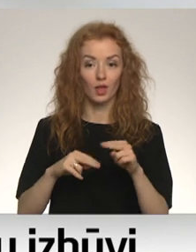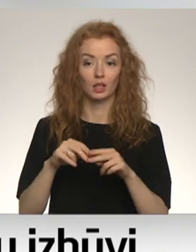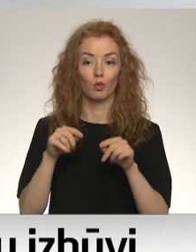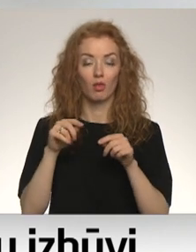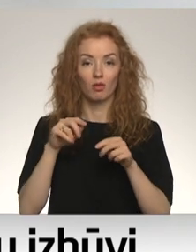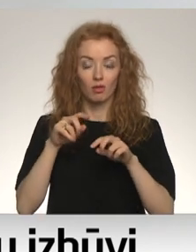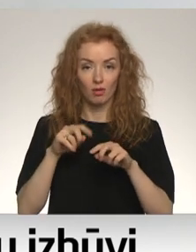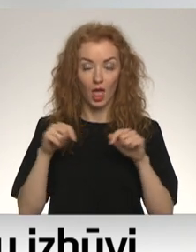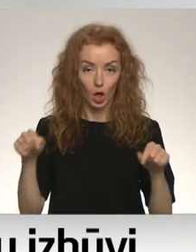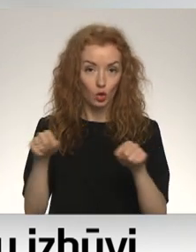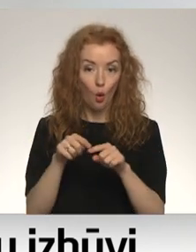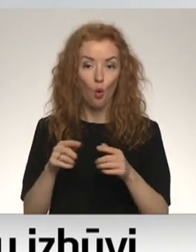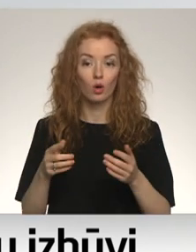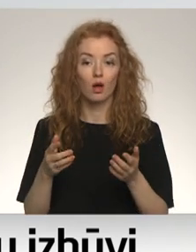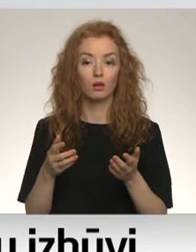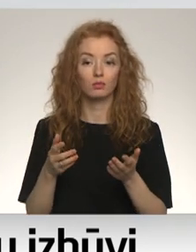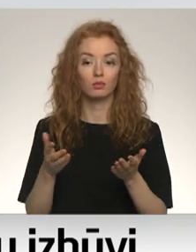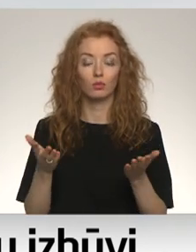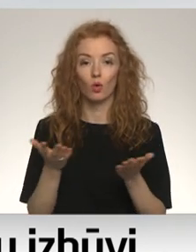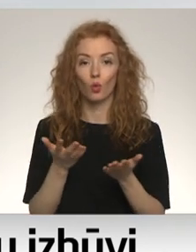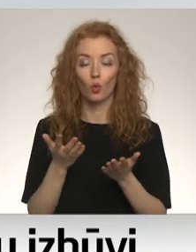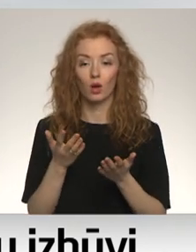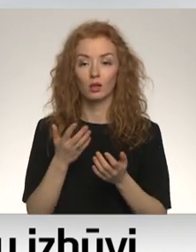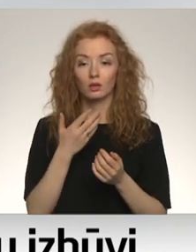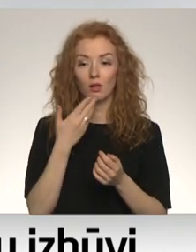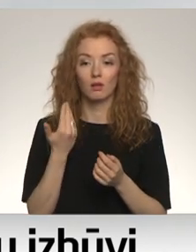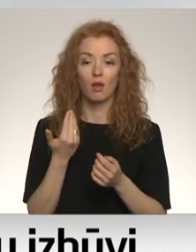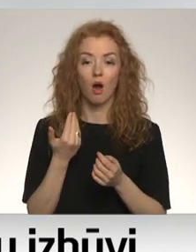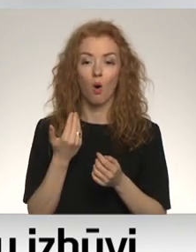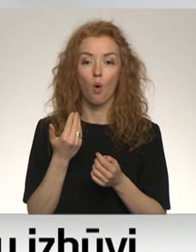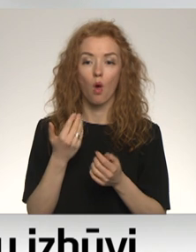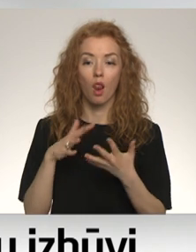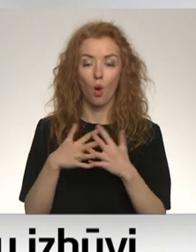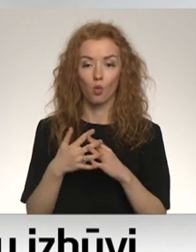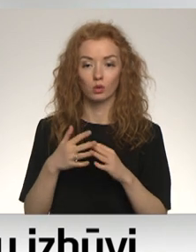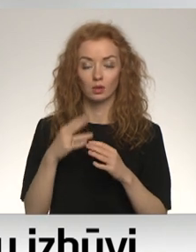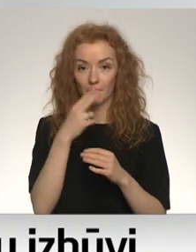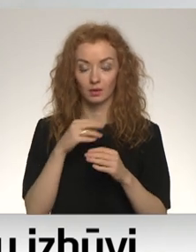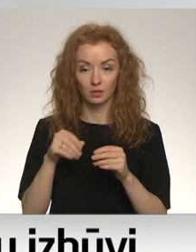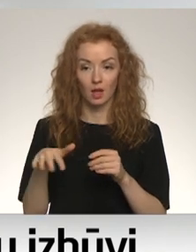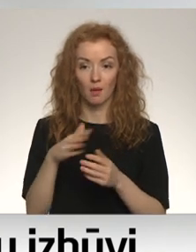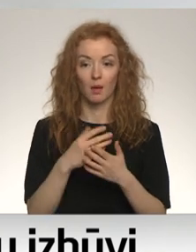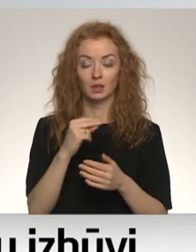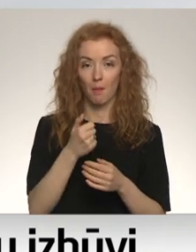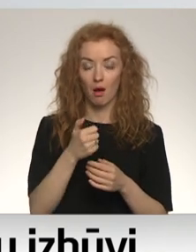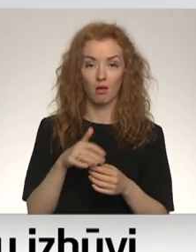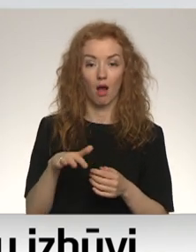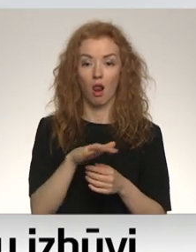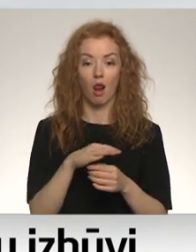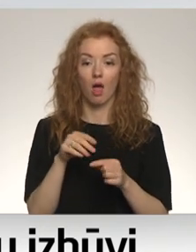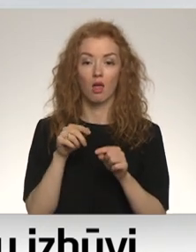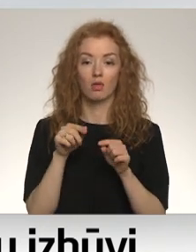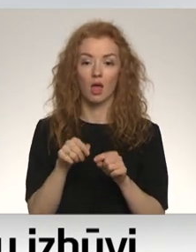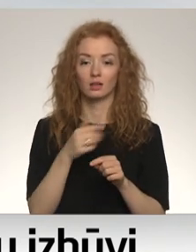kādās teritorijās, kas nebūtu lauksaimniecības zemes. Nu, labajās zemgalē, labajās lauksaimniecības zemēs nu nebūtu